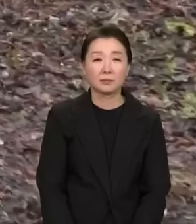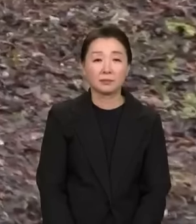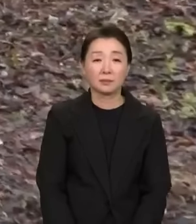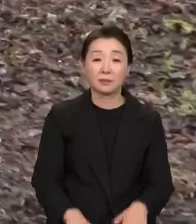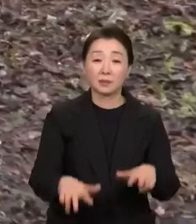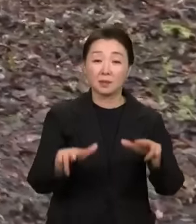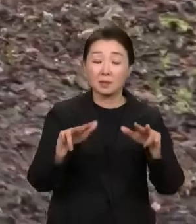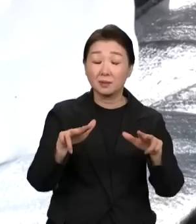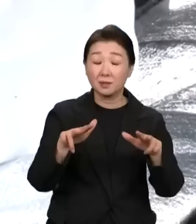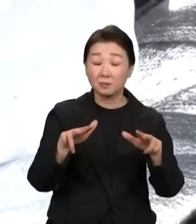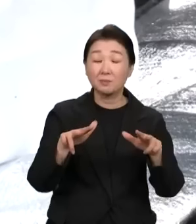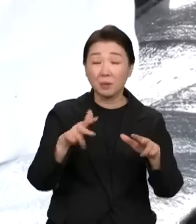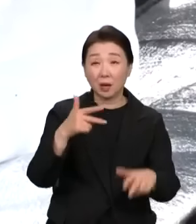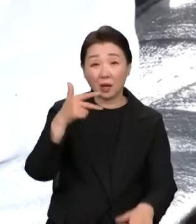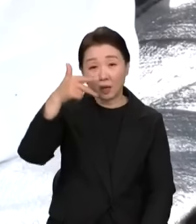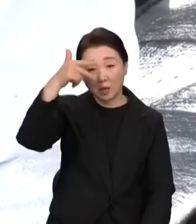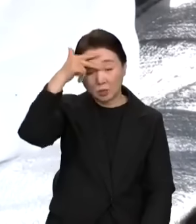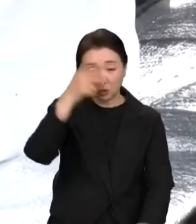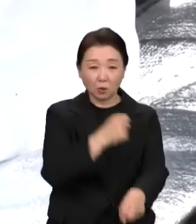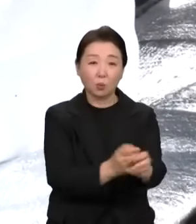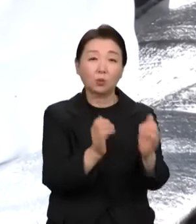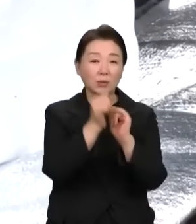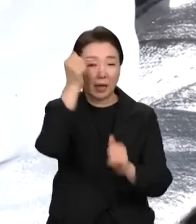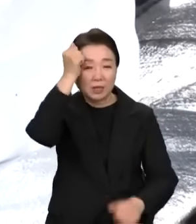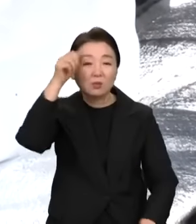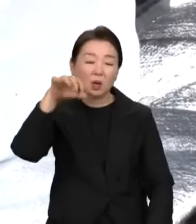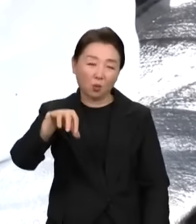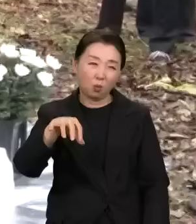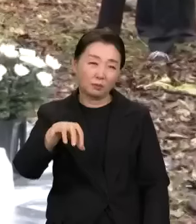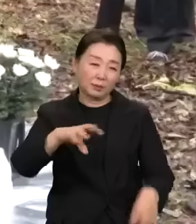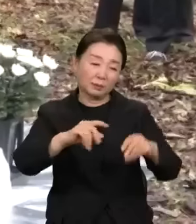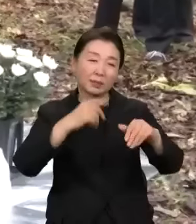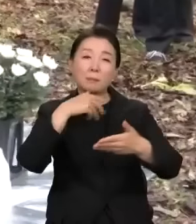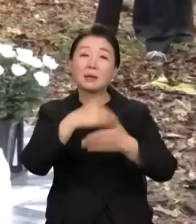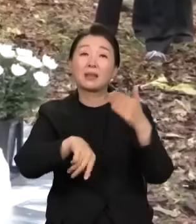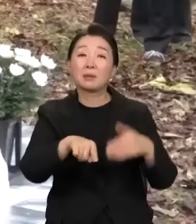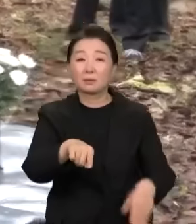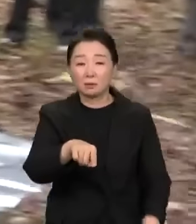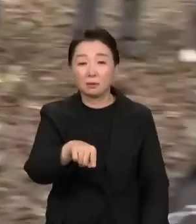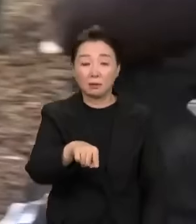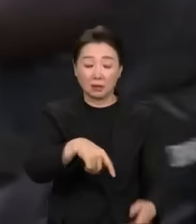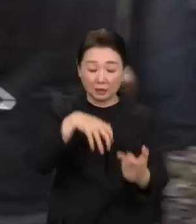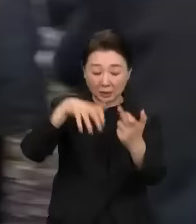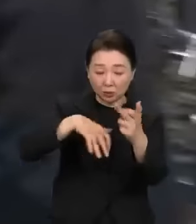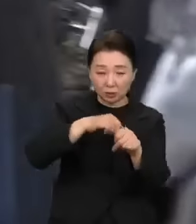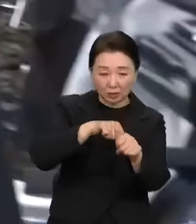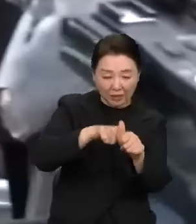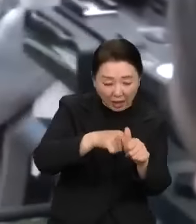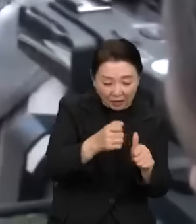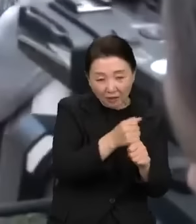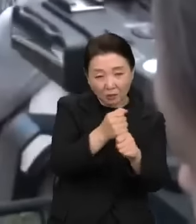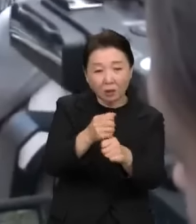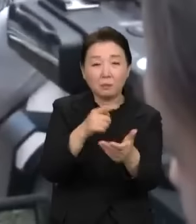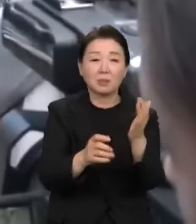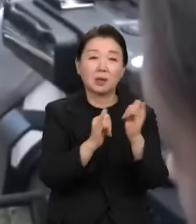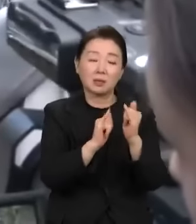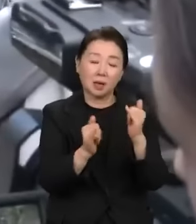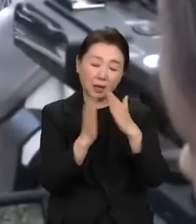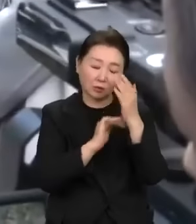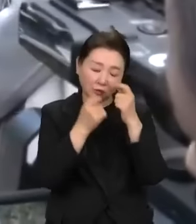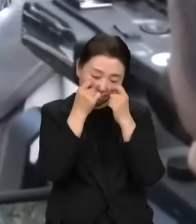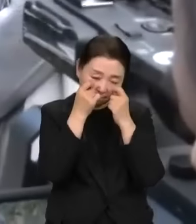지금은 터만 남은 조선인 노동자들의 기숙사 부지. 사도광산 강제징용 피해자들의 유가족들이 눈물을